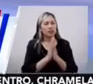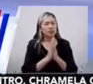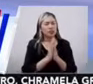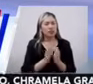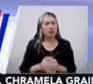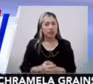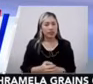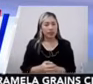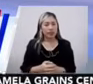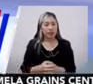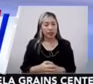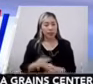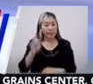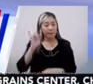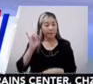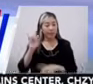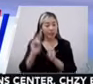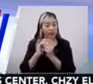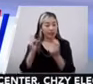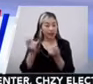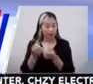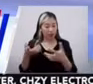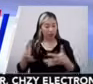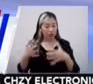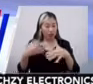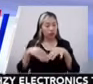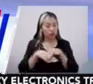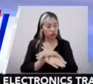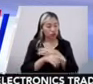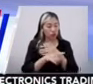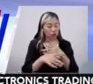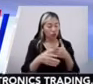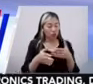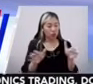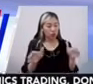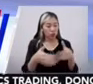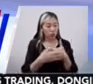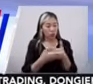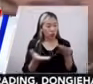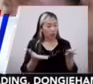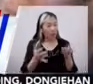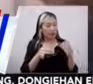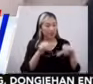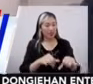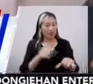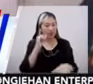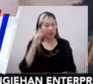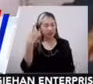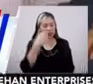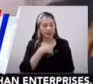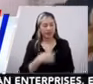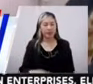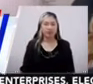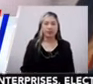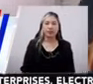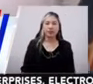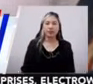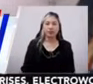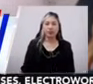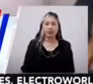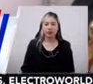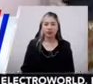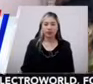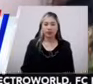sa kwarto kung saan na-detain si dismissed Mayor Alice Guo? Alam mo, ang arrangement kasi doon, Connie, nasa labas lang tayo